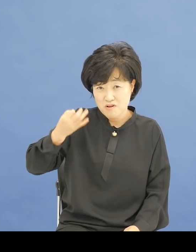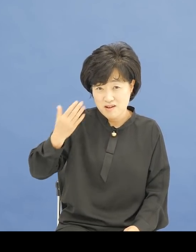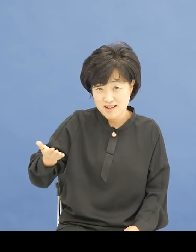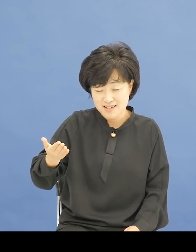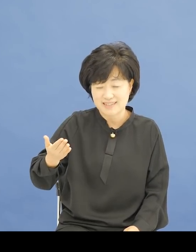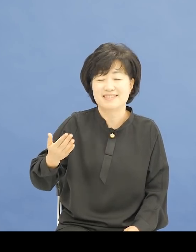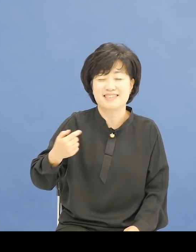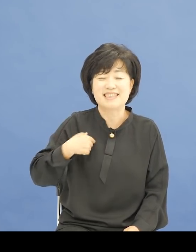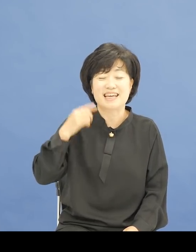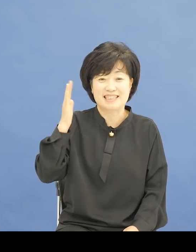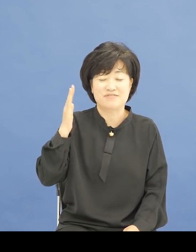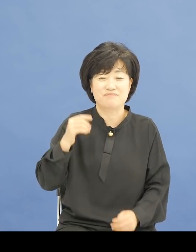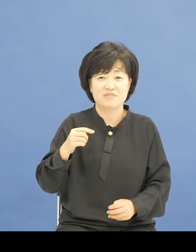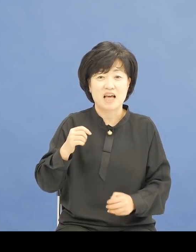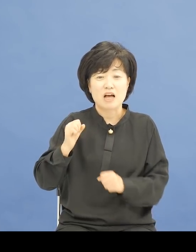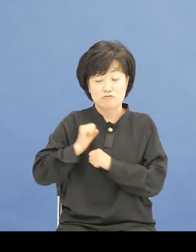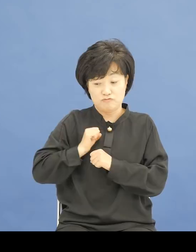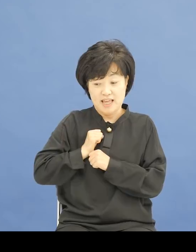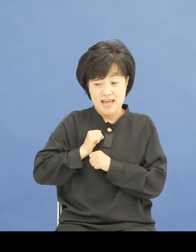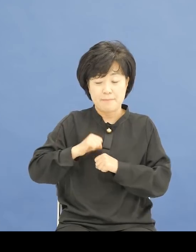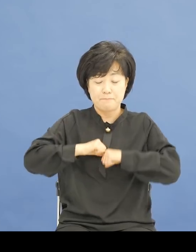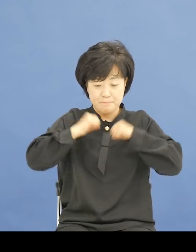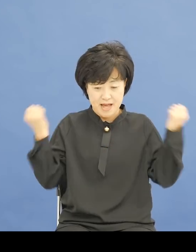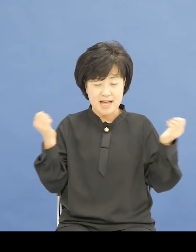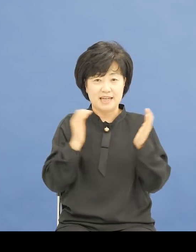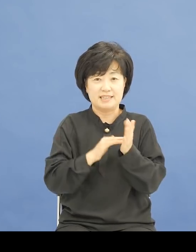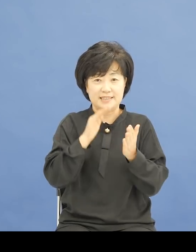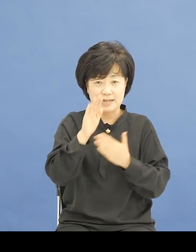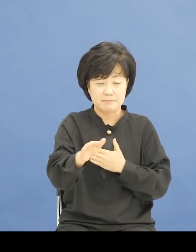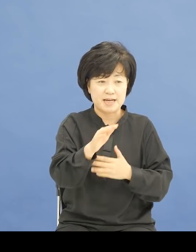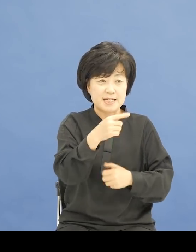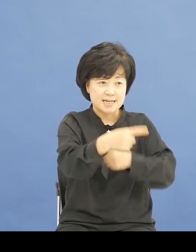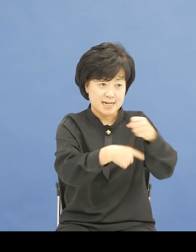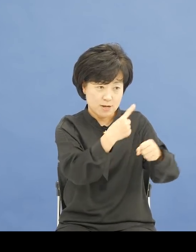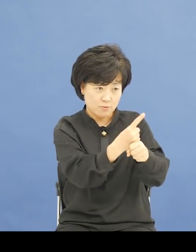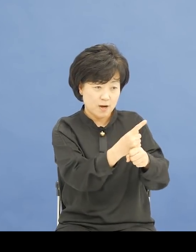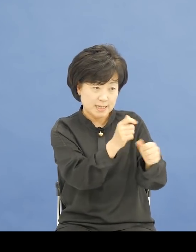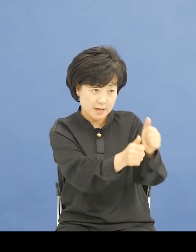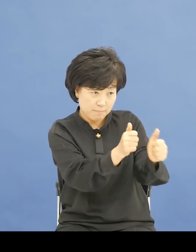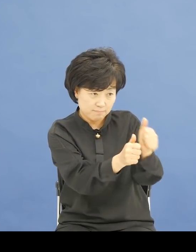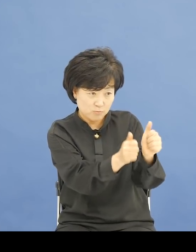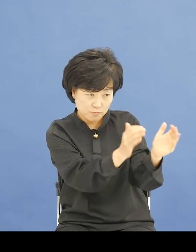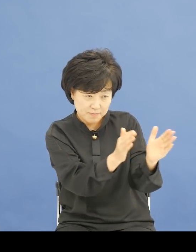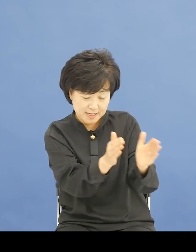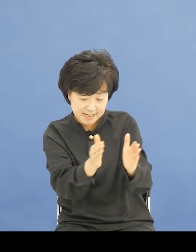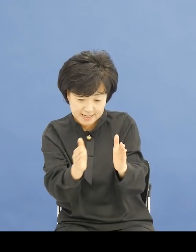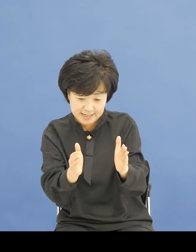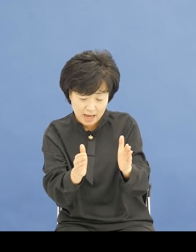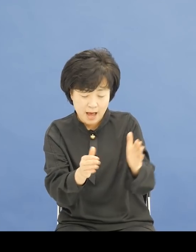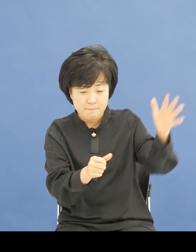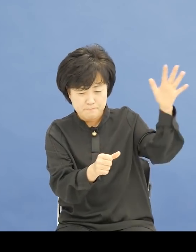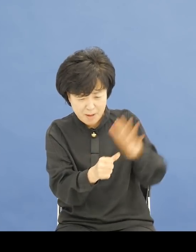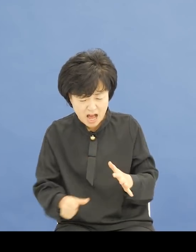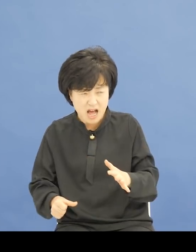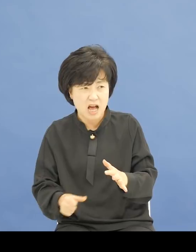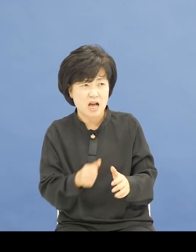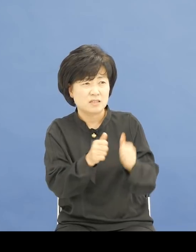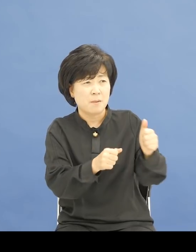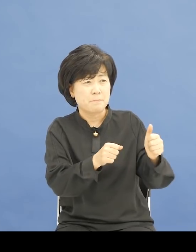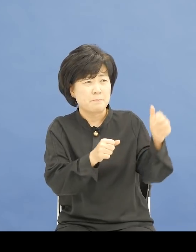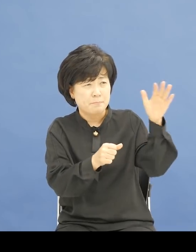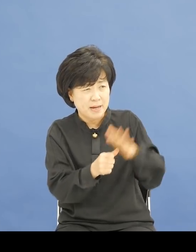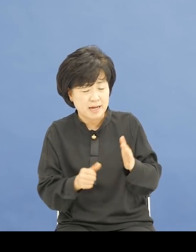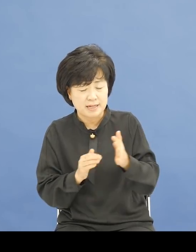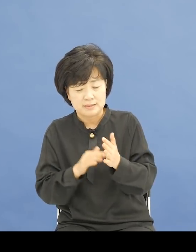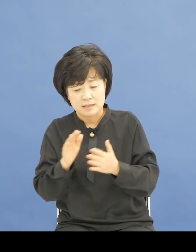이제 군대를 전역하고 네. 이제 시험을 준비했었습니다. 오. 2년 네. 동안. 그런데 시험에 이제 낙방하고 이렇게 자존감이 굉장히 바닥을 쳤던